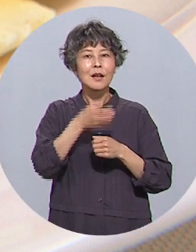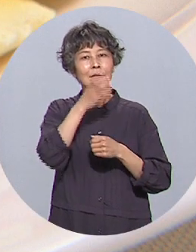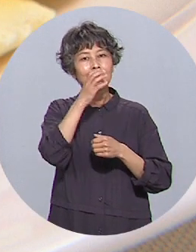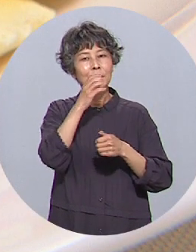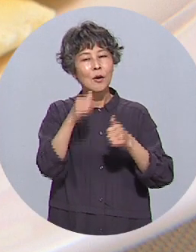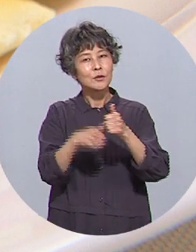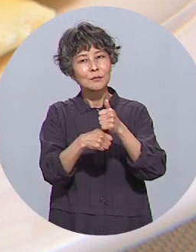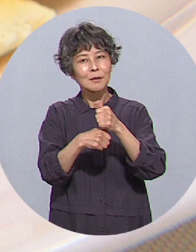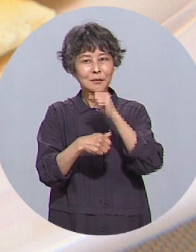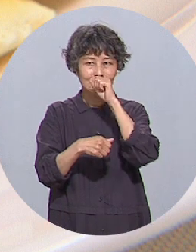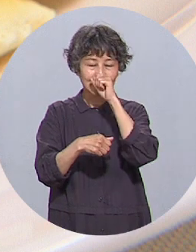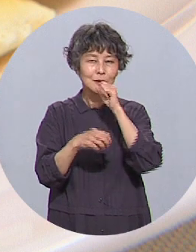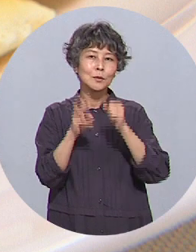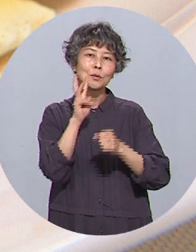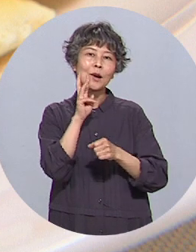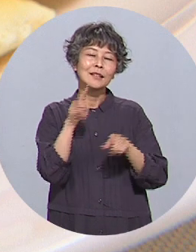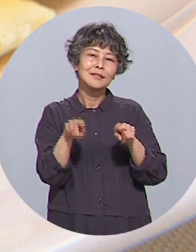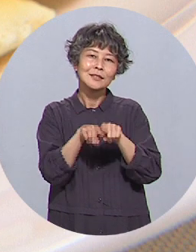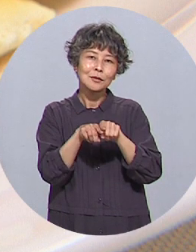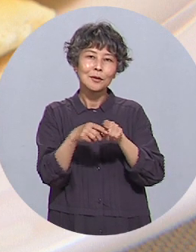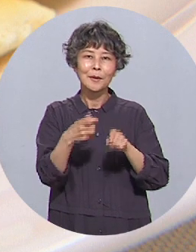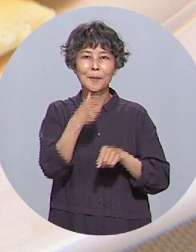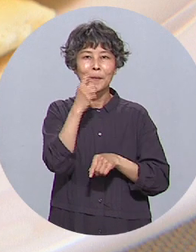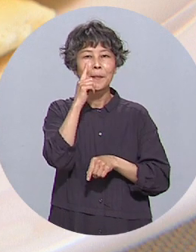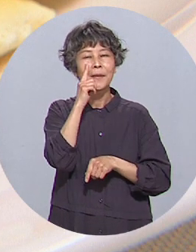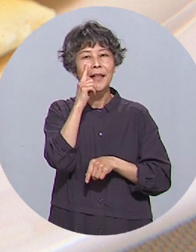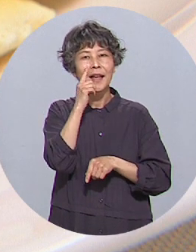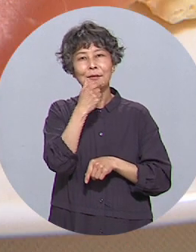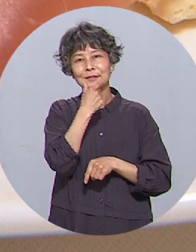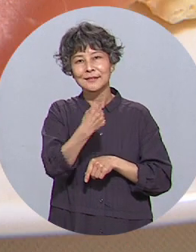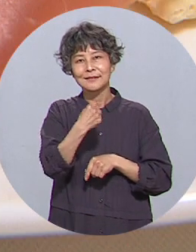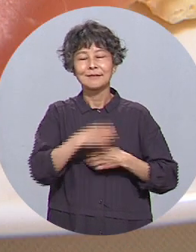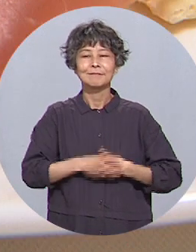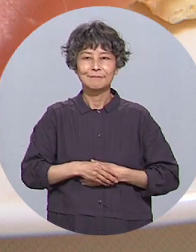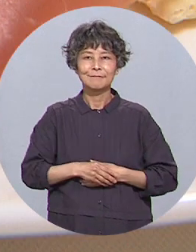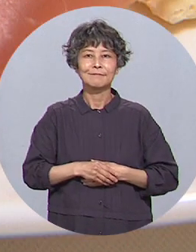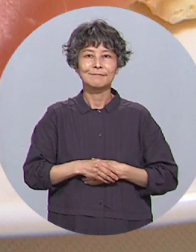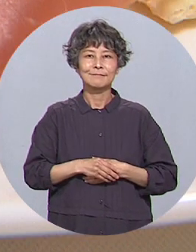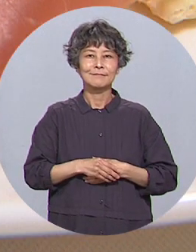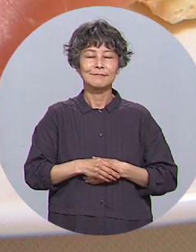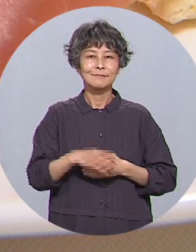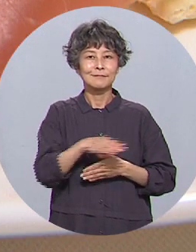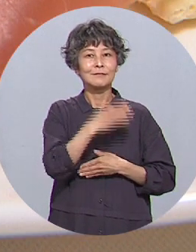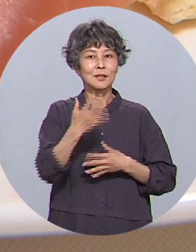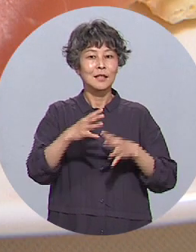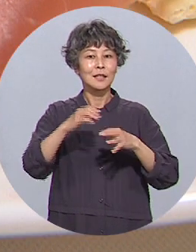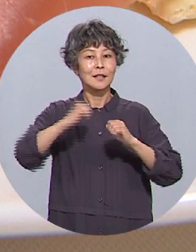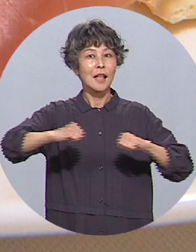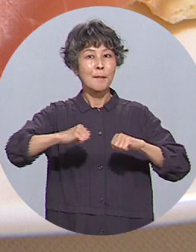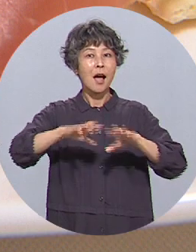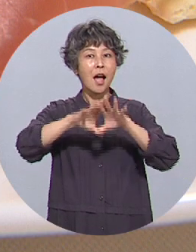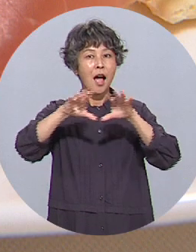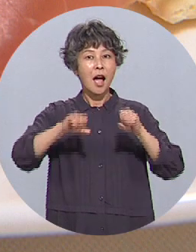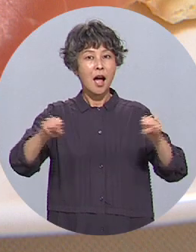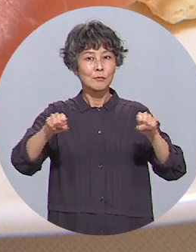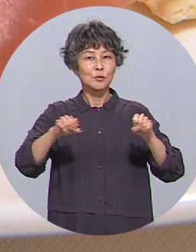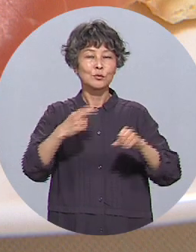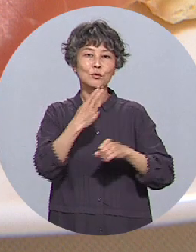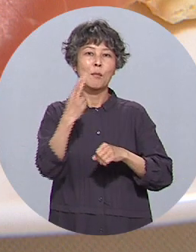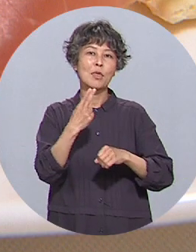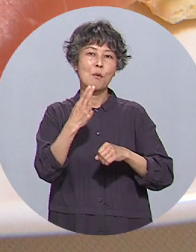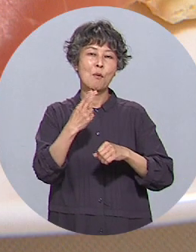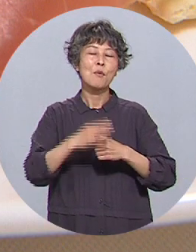適なので、ぜひワインと一緒に召し上がっていただければと思います。 次は生ハムトマトです。